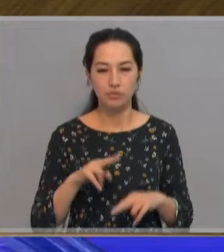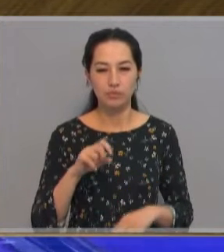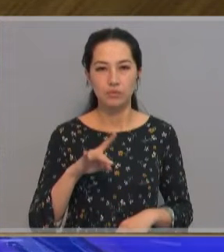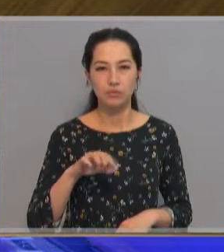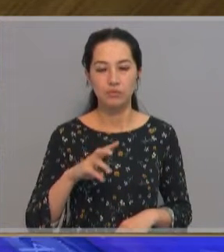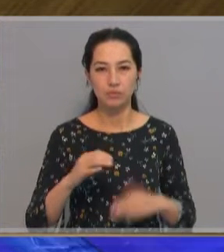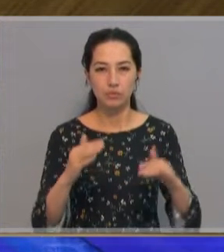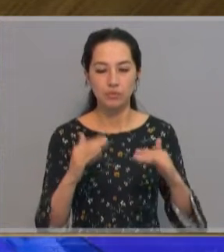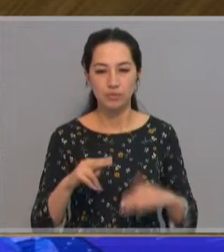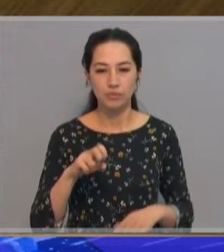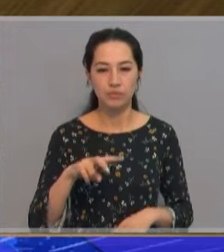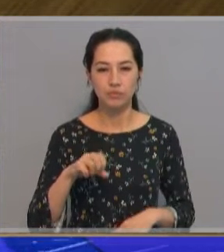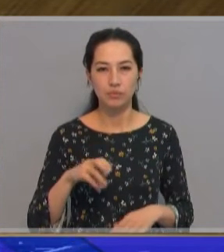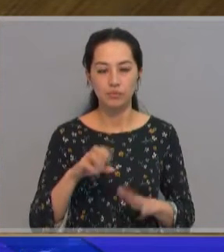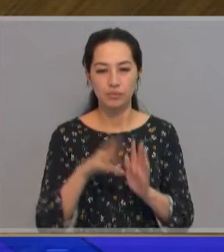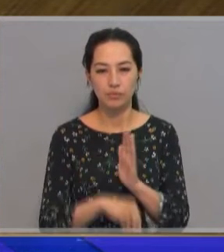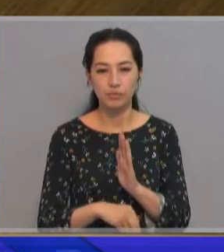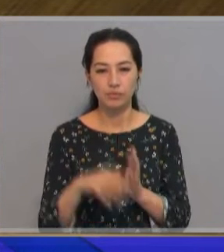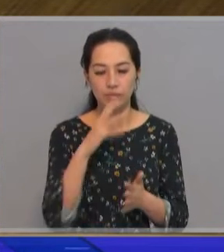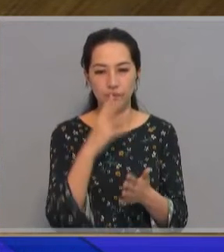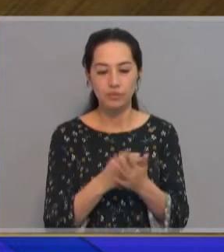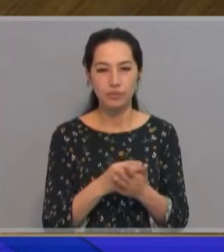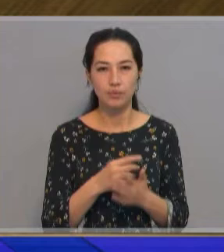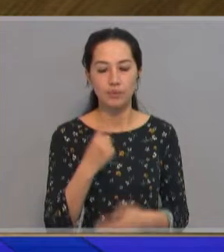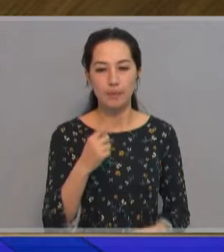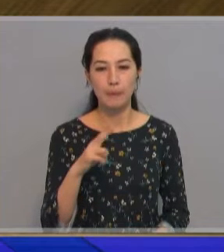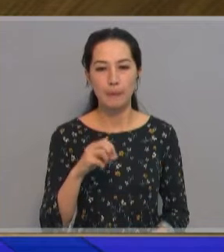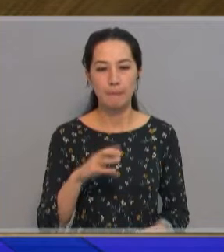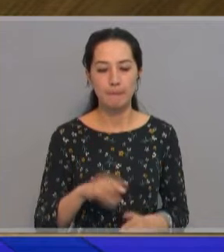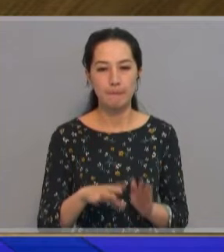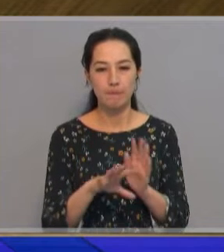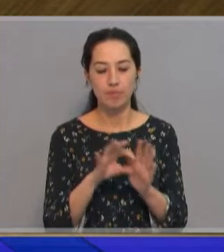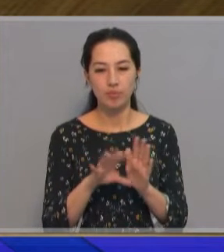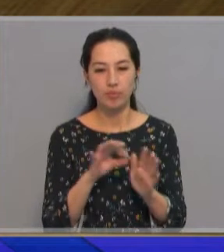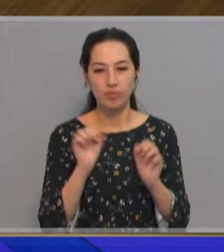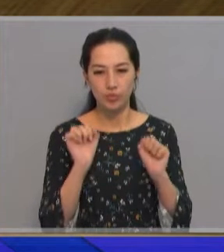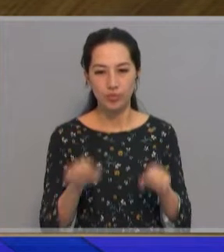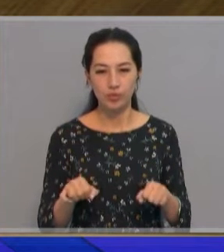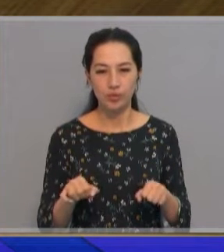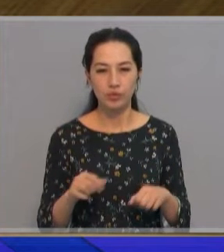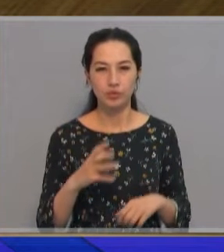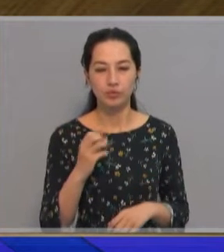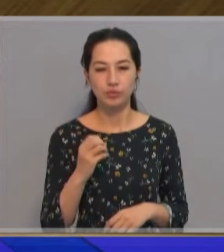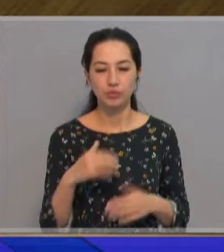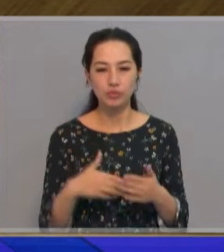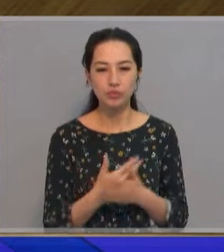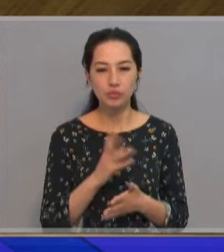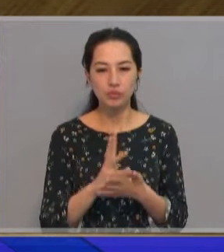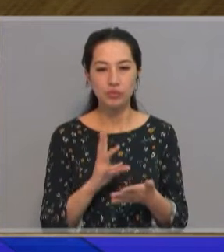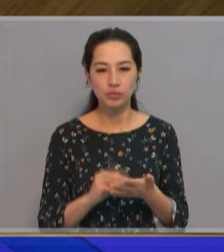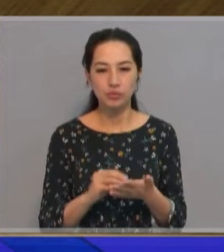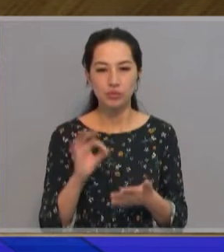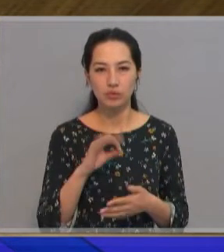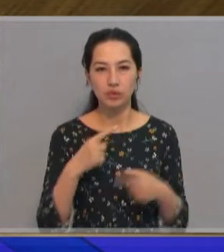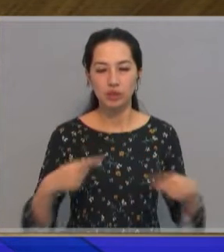парламенттің төменгі палатасына өзінің кемінде бір депутатын сайлай алады. Жаңа үлгі көзқарасы